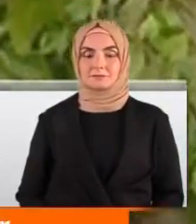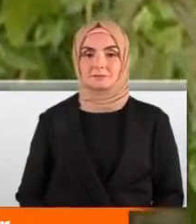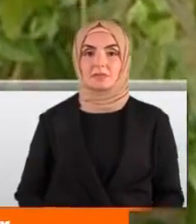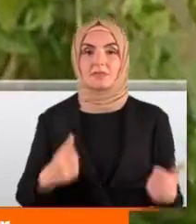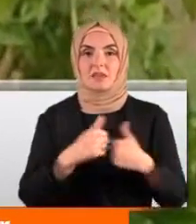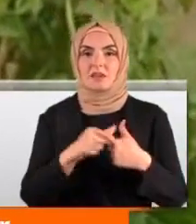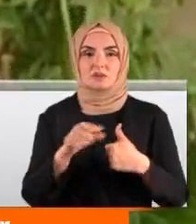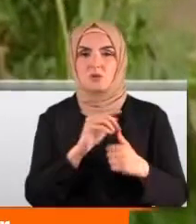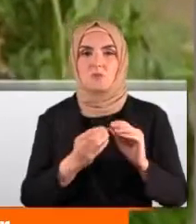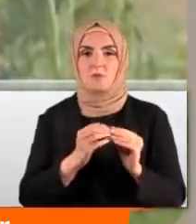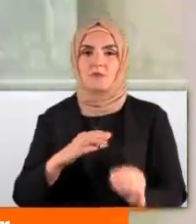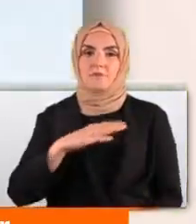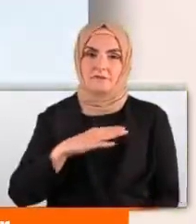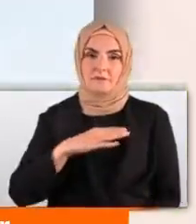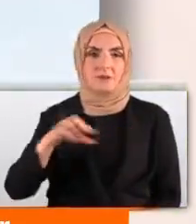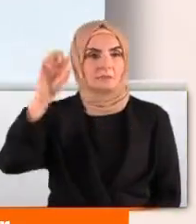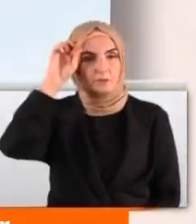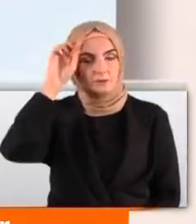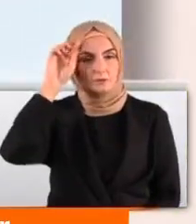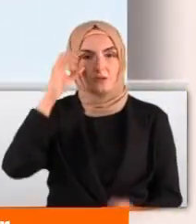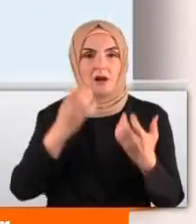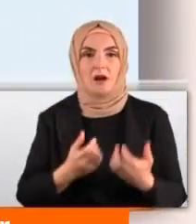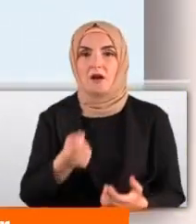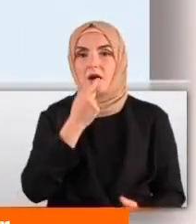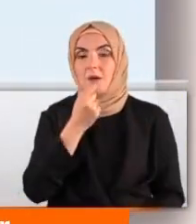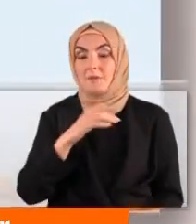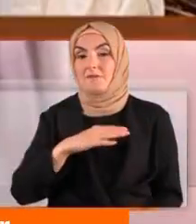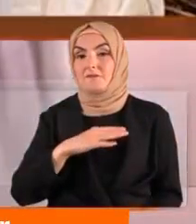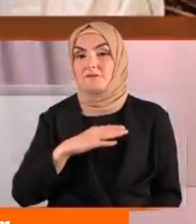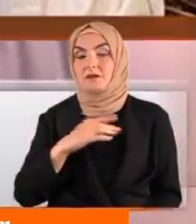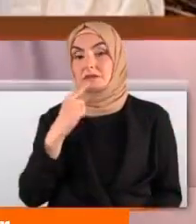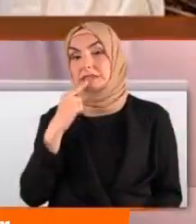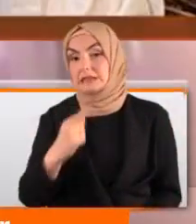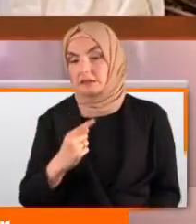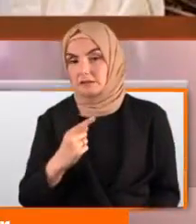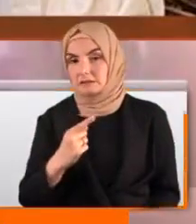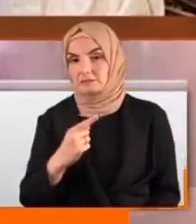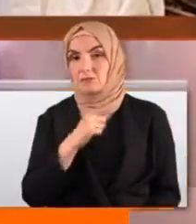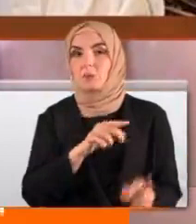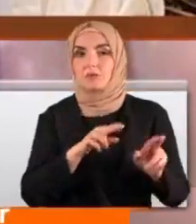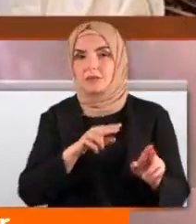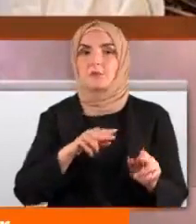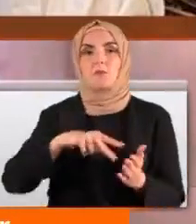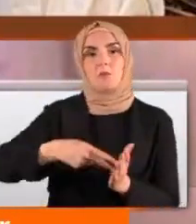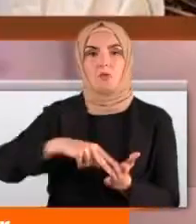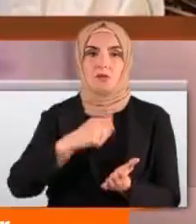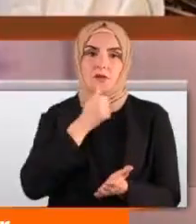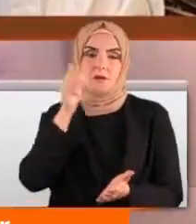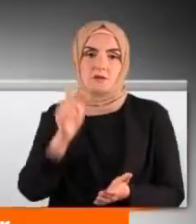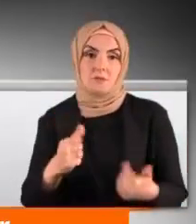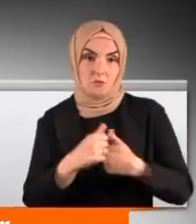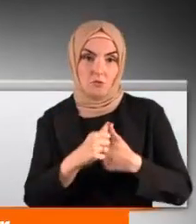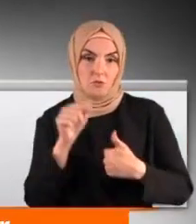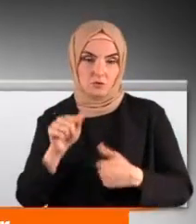Eşiyle sorunlar yaşadığı ve antidepresan ilaçlar kullandığı iddia edilen Sofia Olifrenko'nun kendisi gibi model olan kocası da sosyal medya hesabı